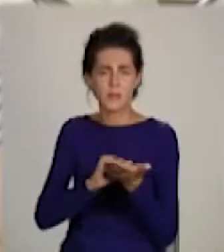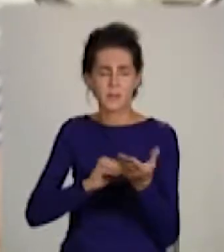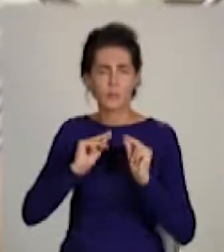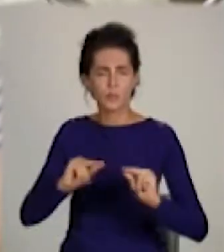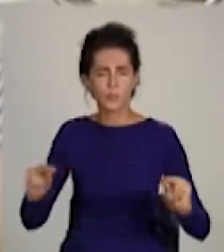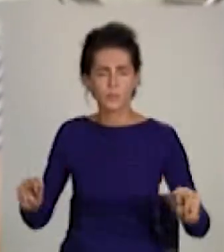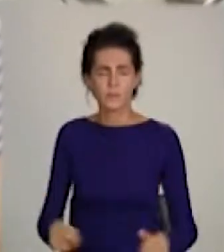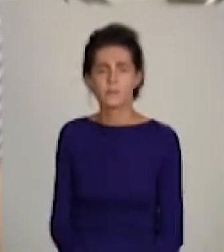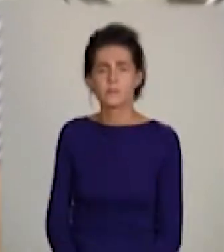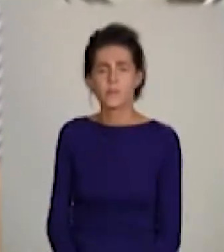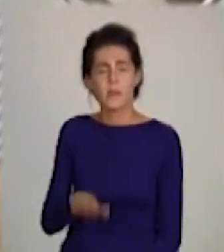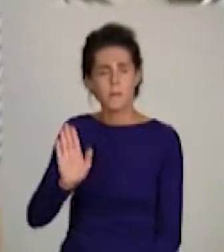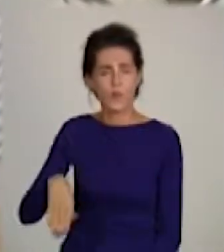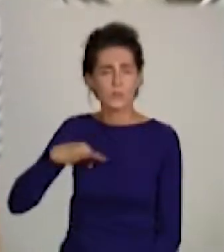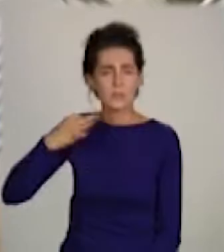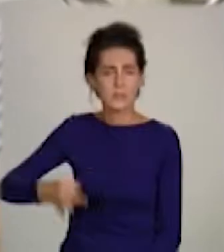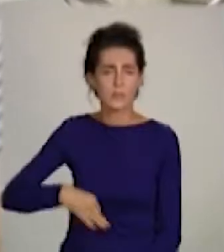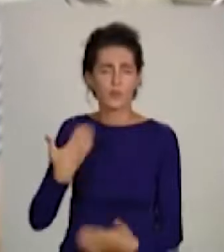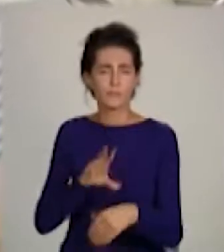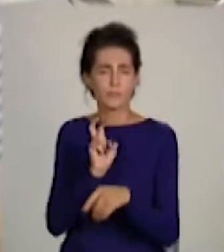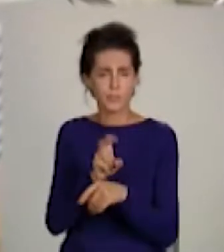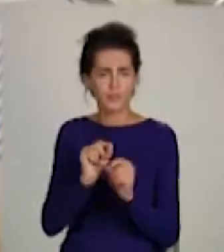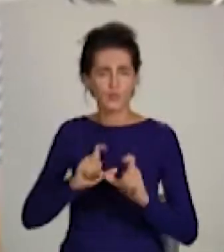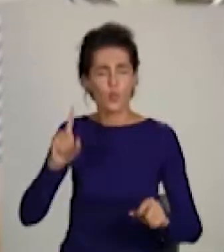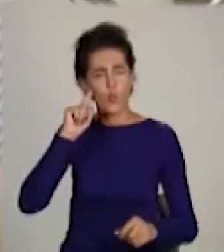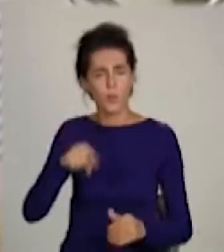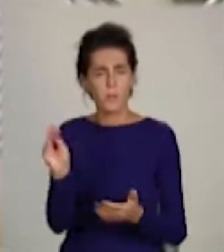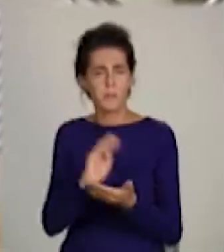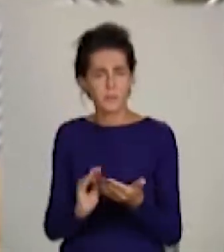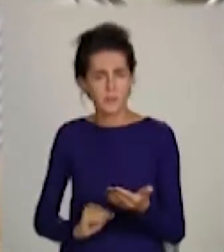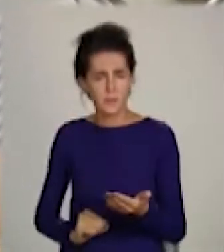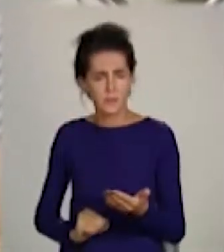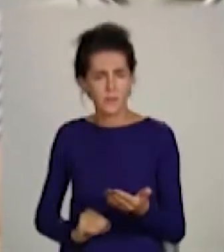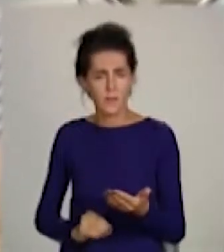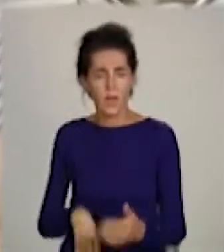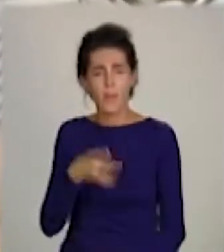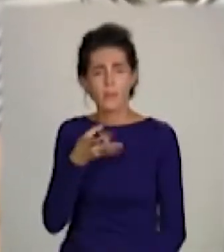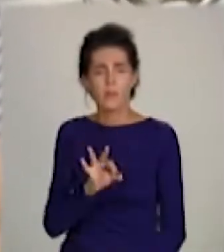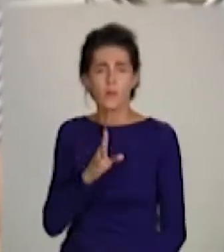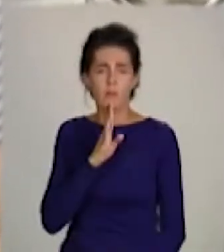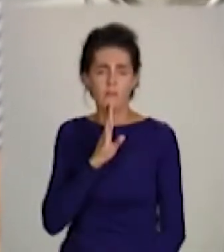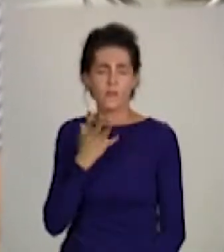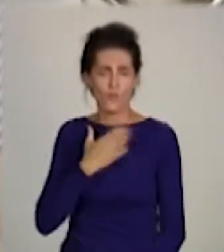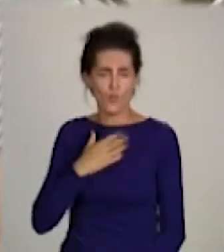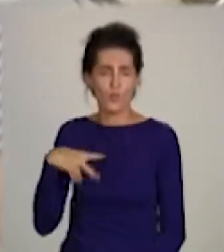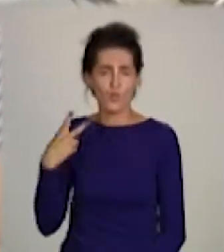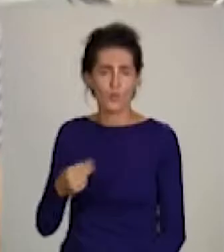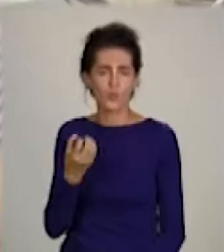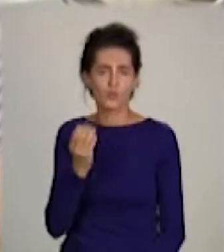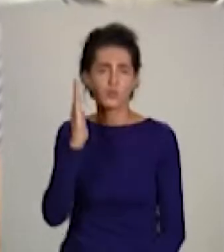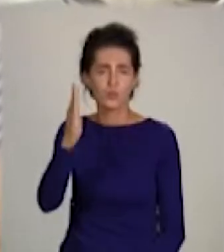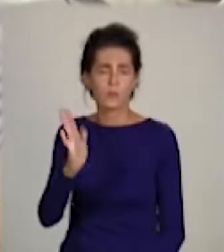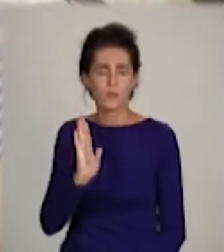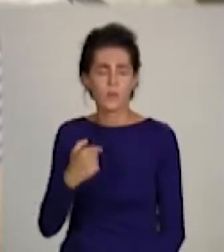Менший син наш, він вже якби йшов в школу, він вже вмів навіть писати. Так от. А, ну, Софійка ще год переді,